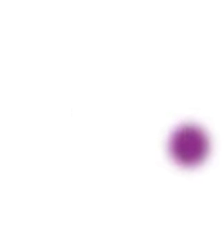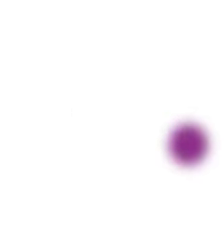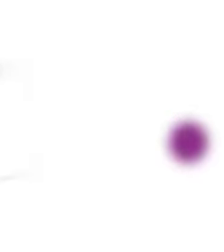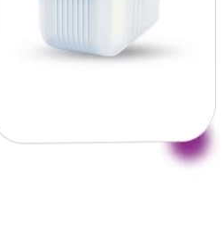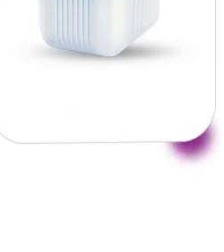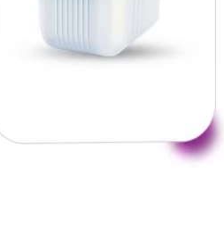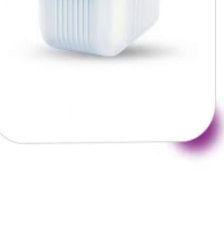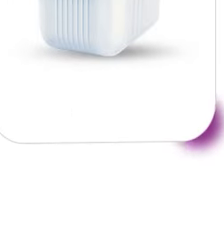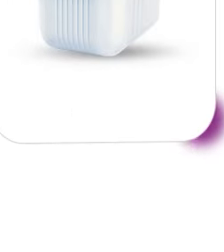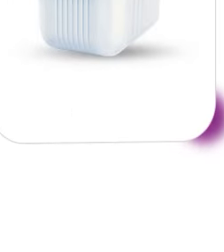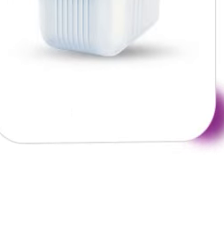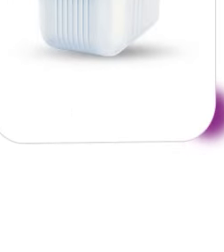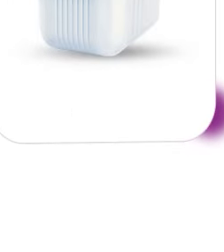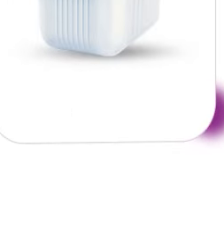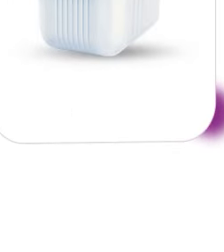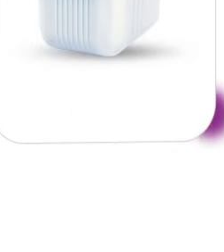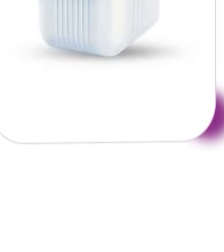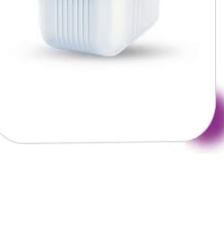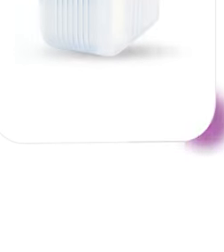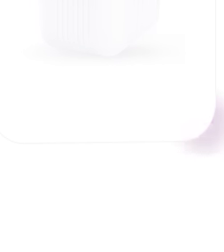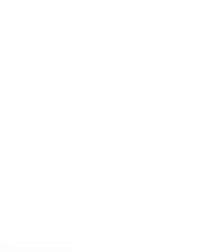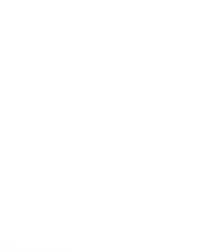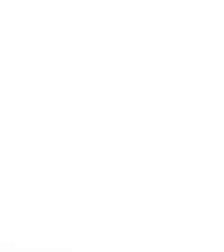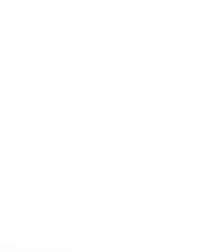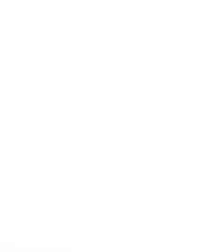Türkiye'de ilk senetle taksitle alışveriş.